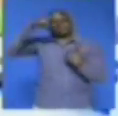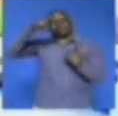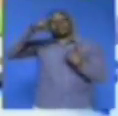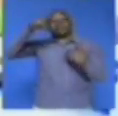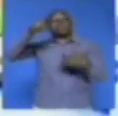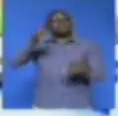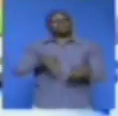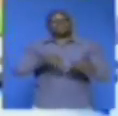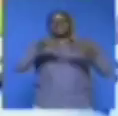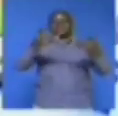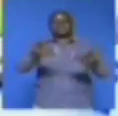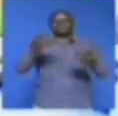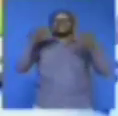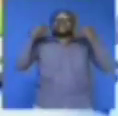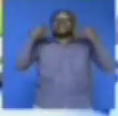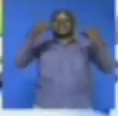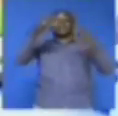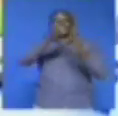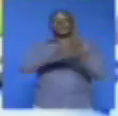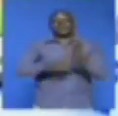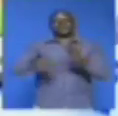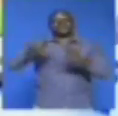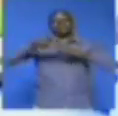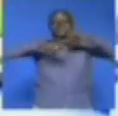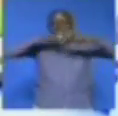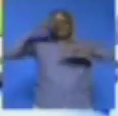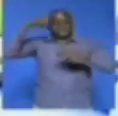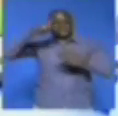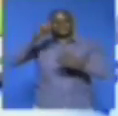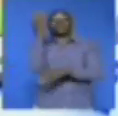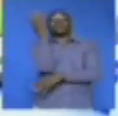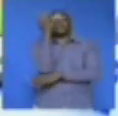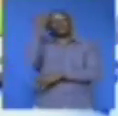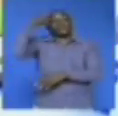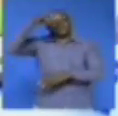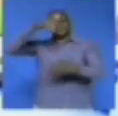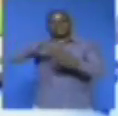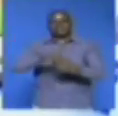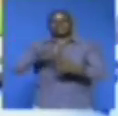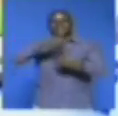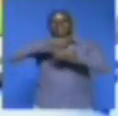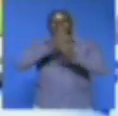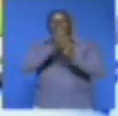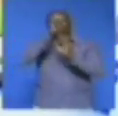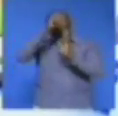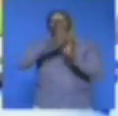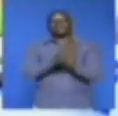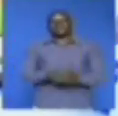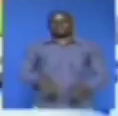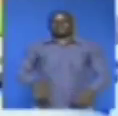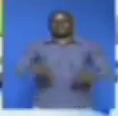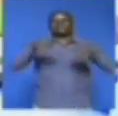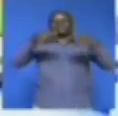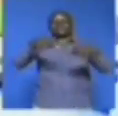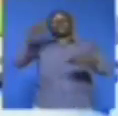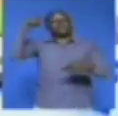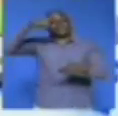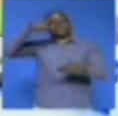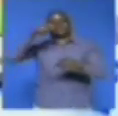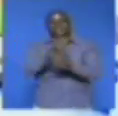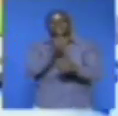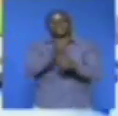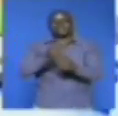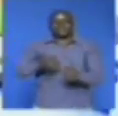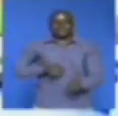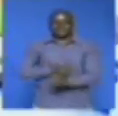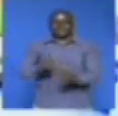de disposer d'informations scientifiques sur l'arbre en vue de booster sa productivité. La restitution des travaux est suivie pour nous par Salifou